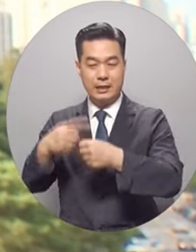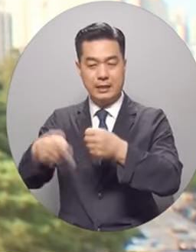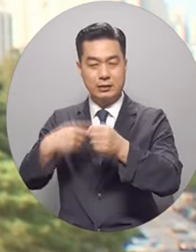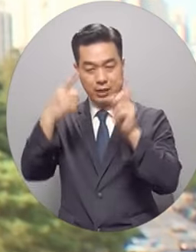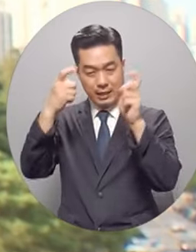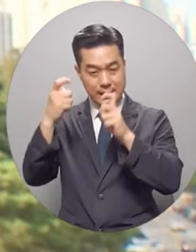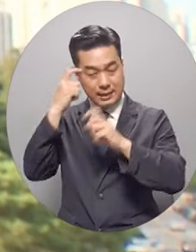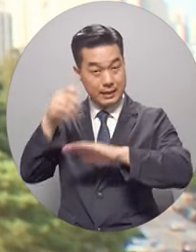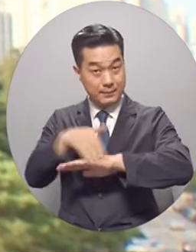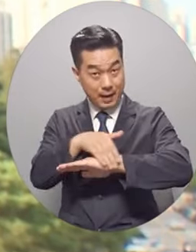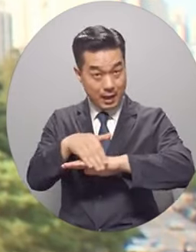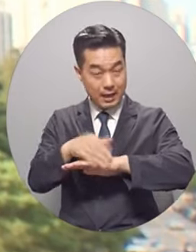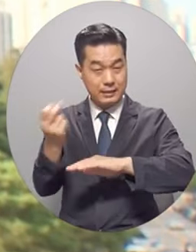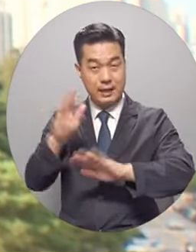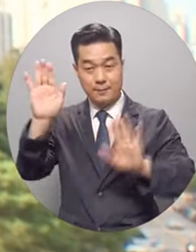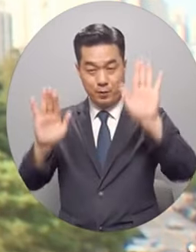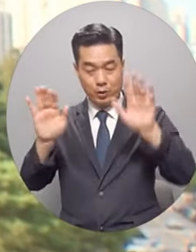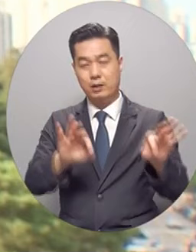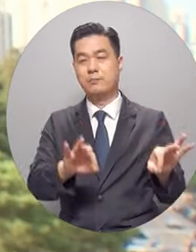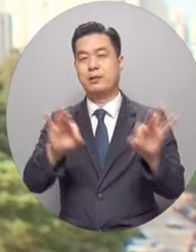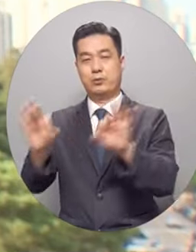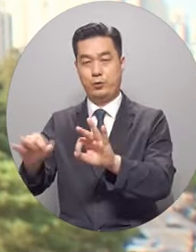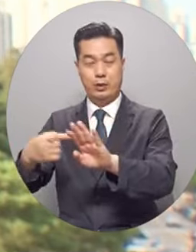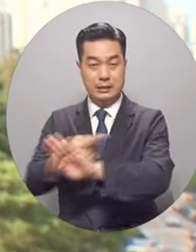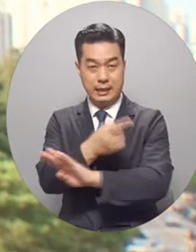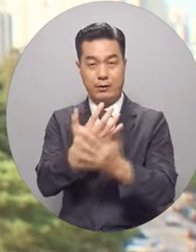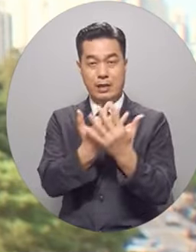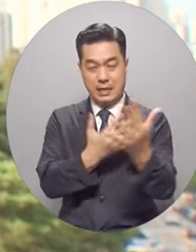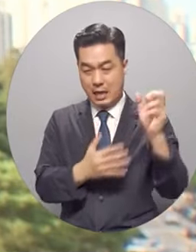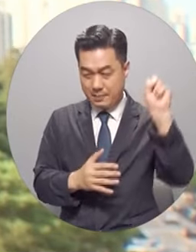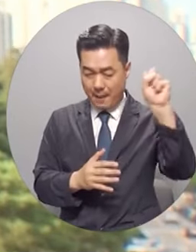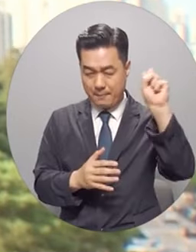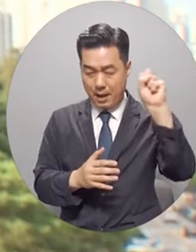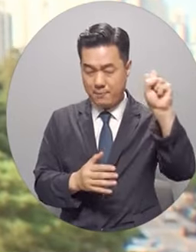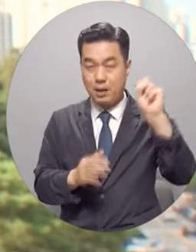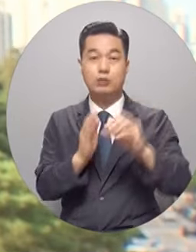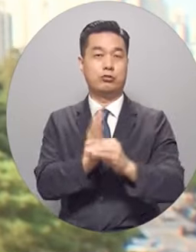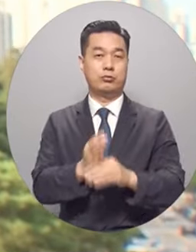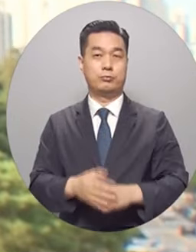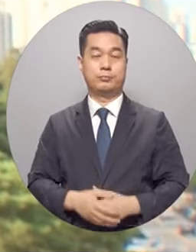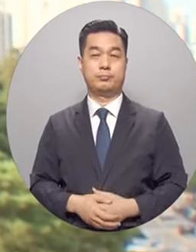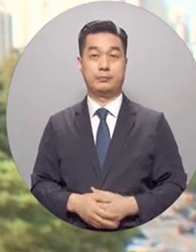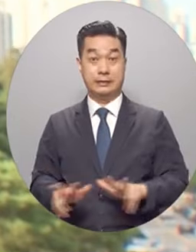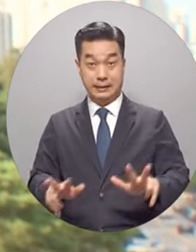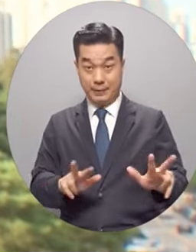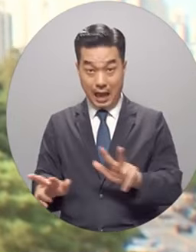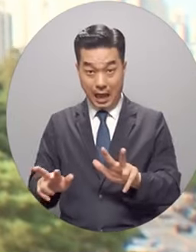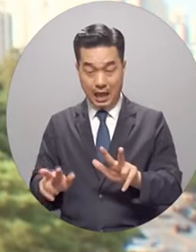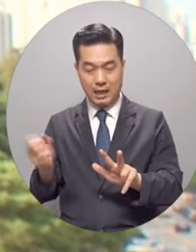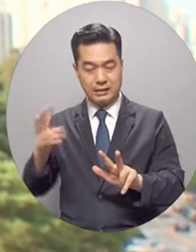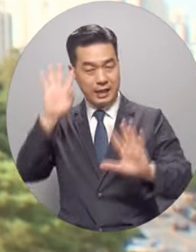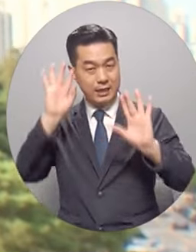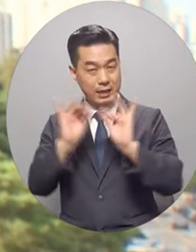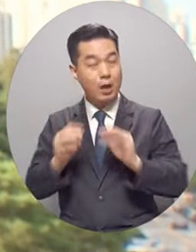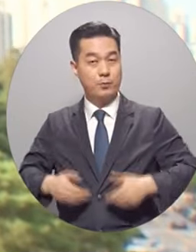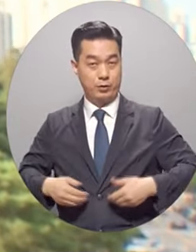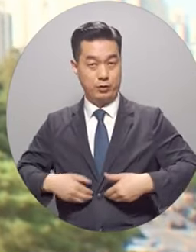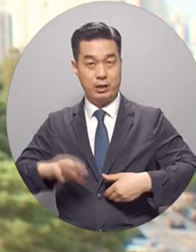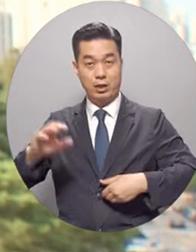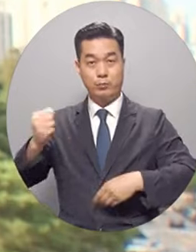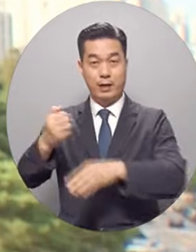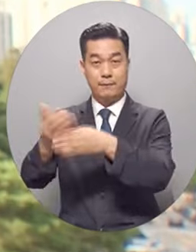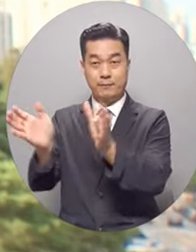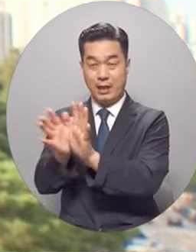최상병 특검법 재표결을 미루고 장외 집회 등 여론전에 주력할 계획입니다. 당장은 재해결에 필요한 국민의힘 이탈표가 나오기